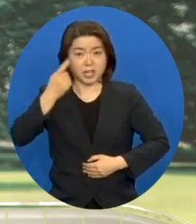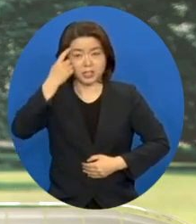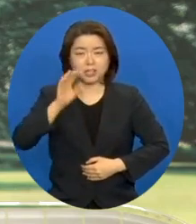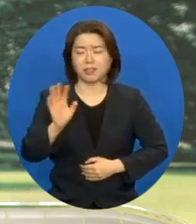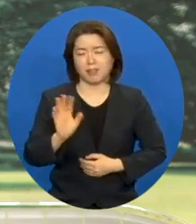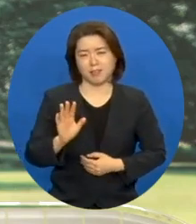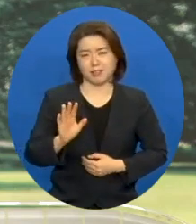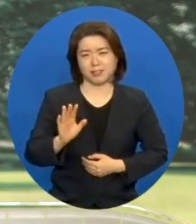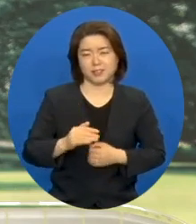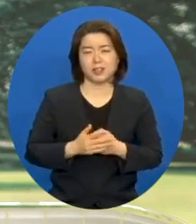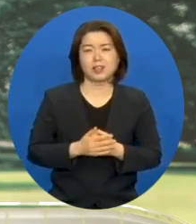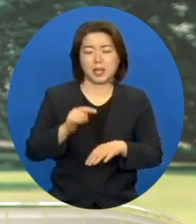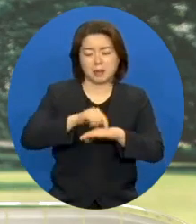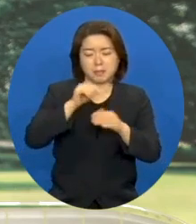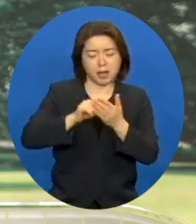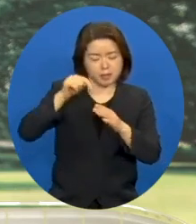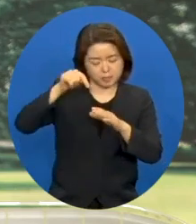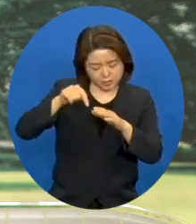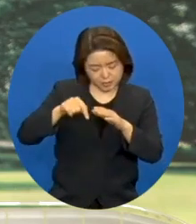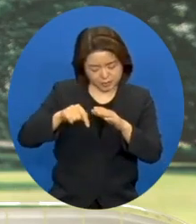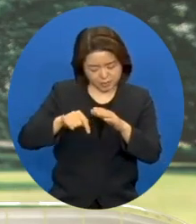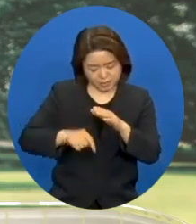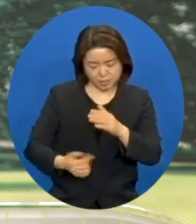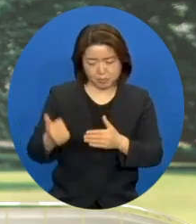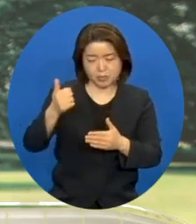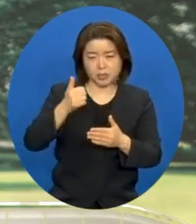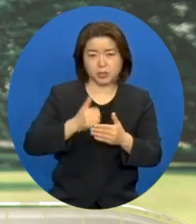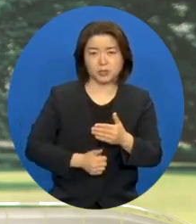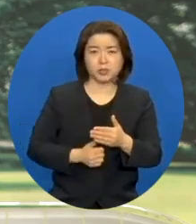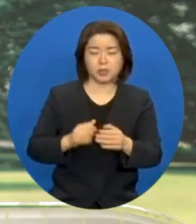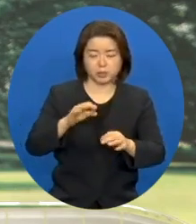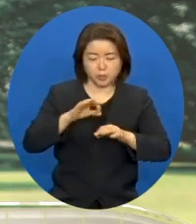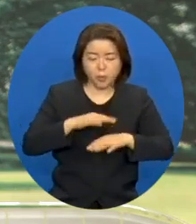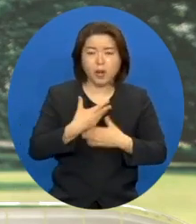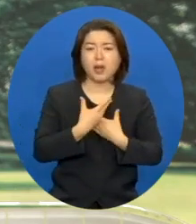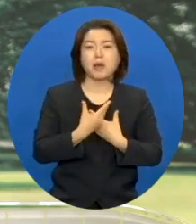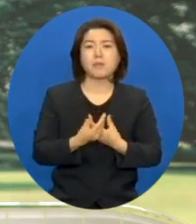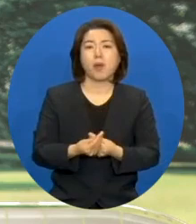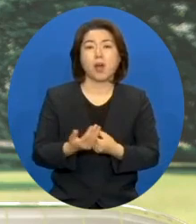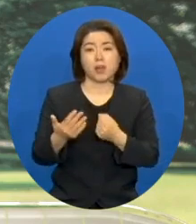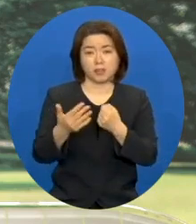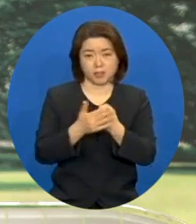아니었어요. 마음 깊이 들어온 너무나 놀라운 평안 때문에